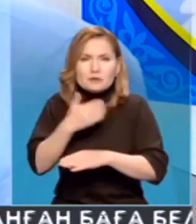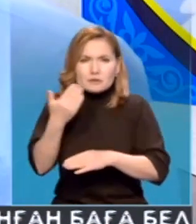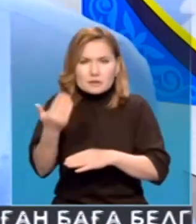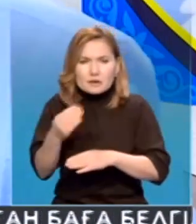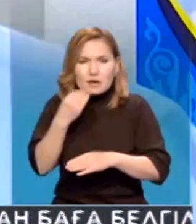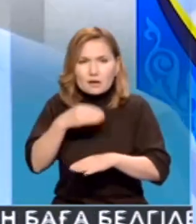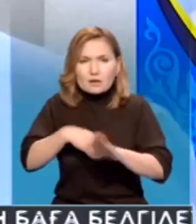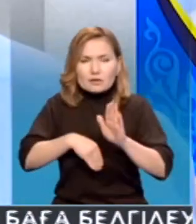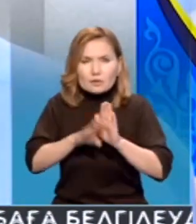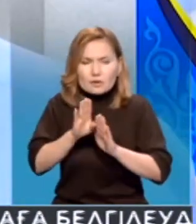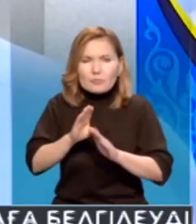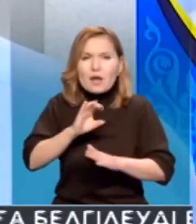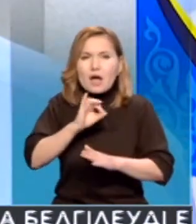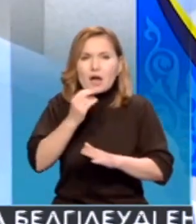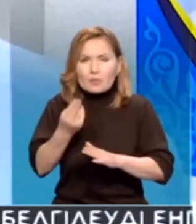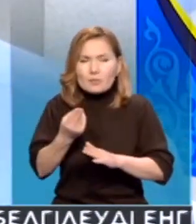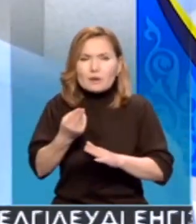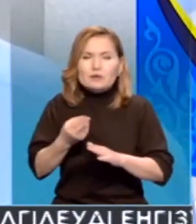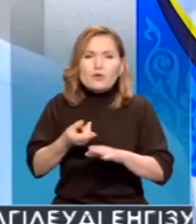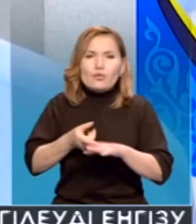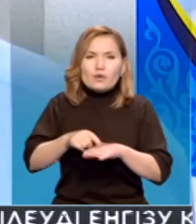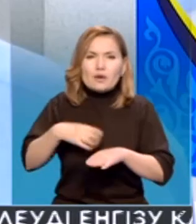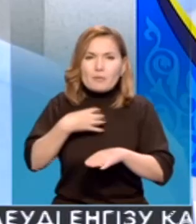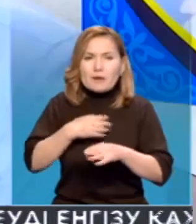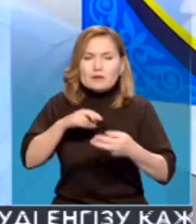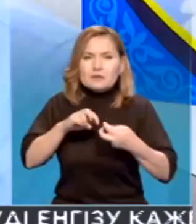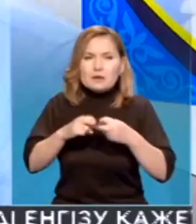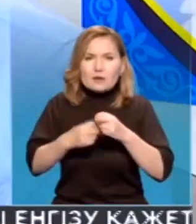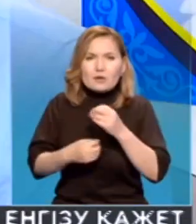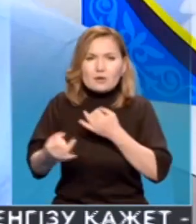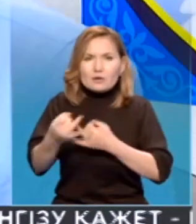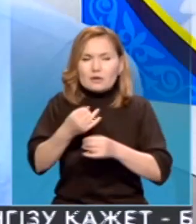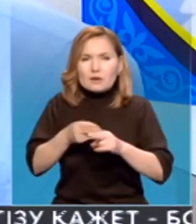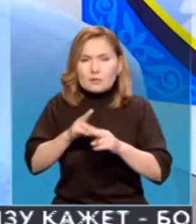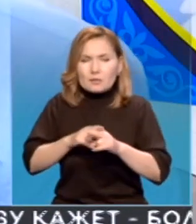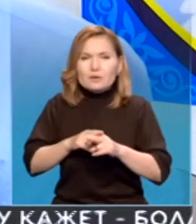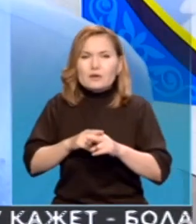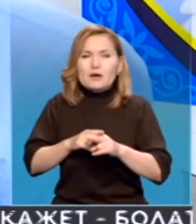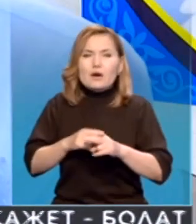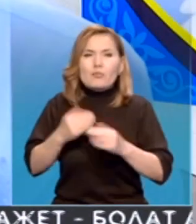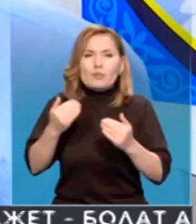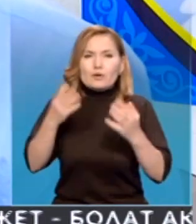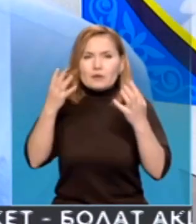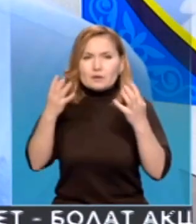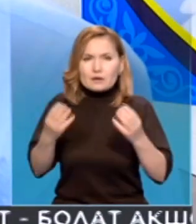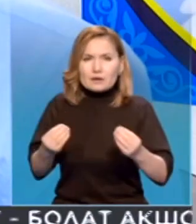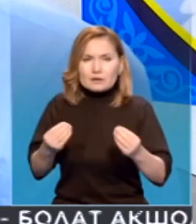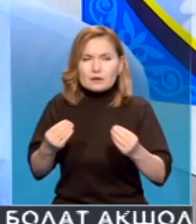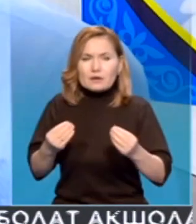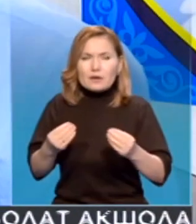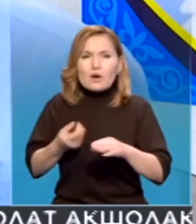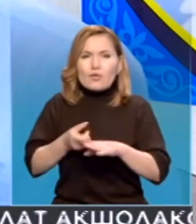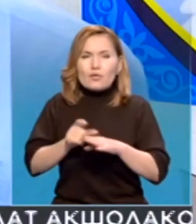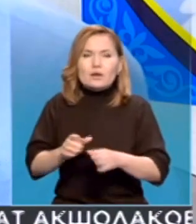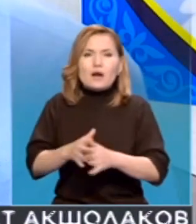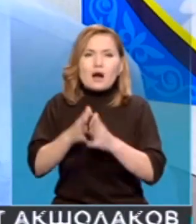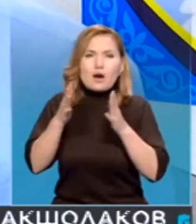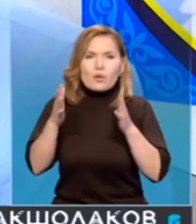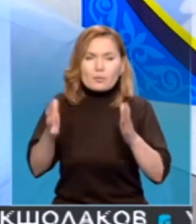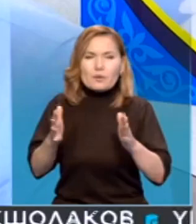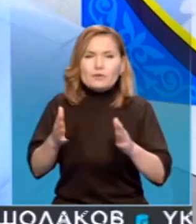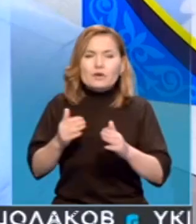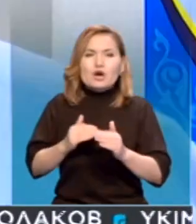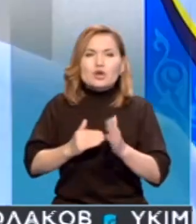ол әлеуметтік саласындағы ең өзекті мәселесі болды. Сол мәселелер бойынша бүгінгі жиында өте ауқымды,